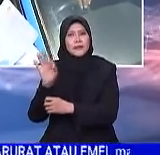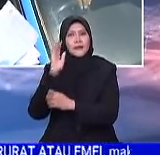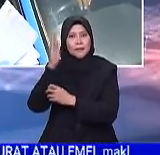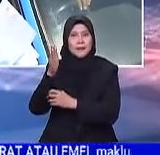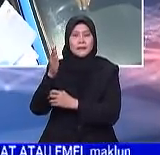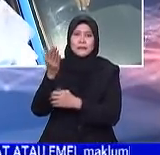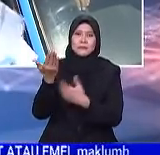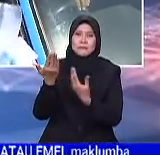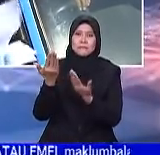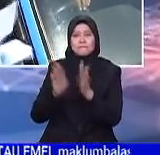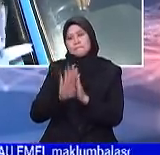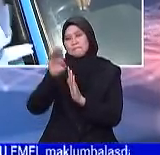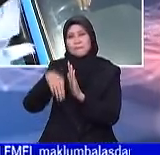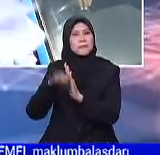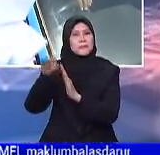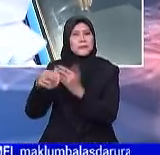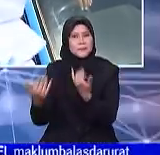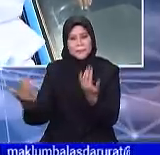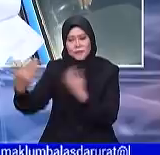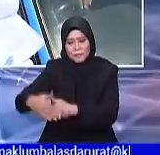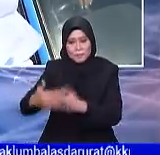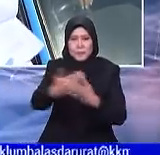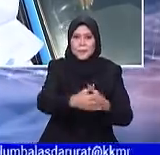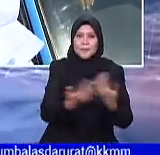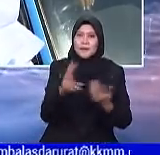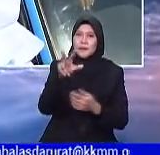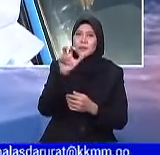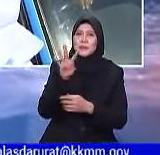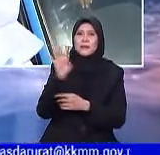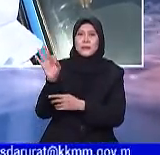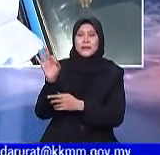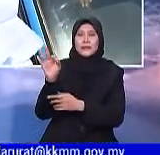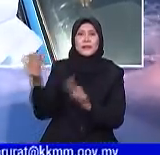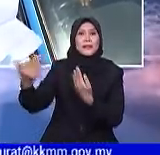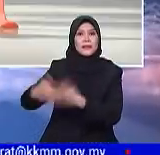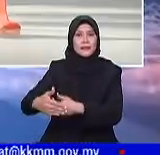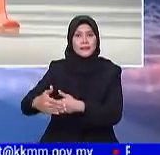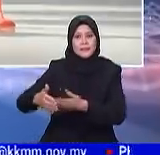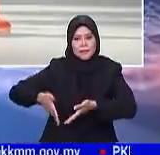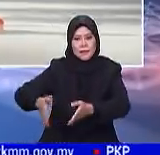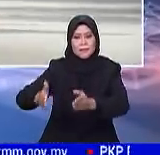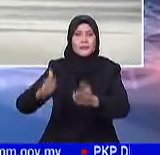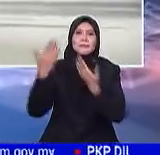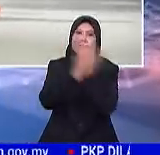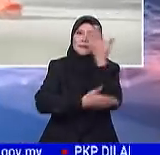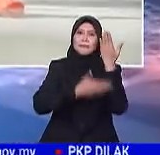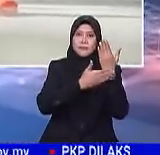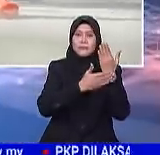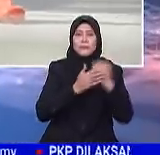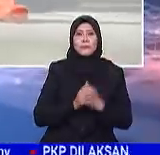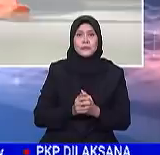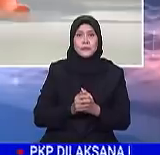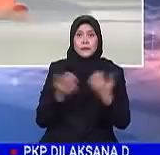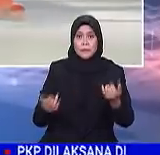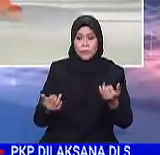turun naik gitu. Dalam angka itulah, 349 Sekatan Jalan Raya seluruh negara. Sekatan